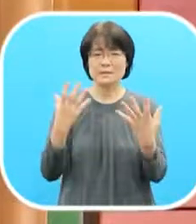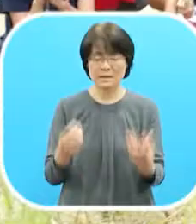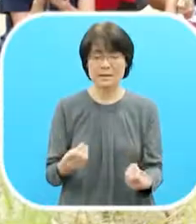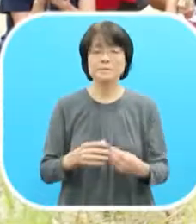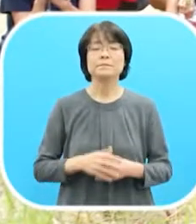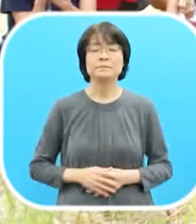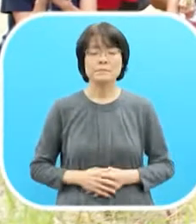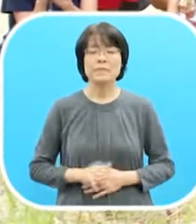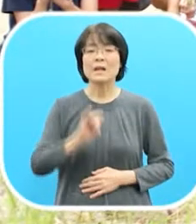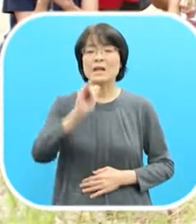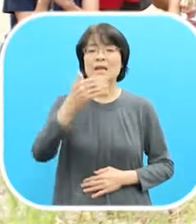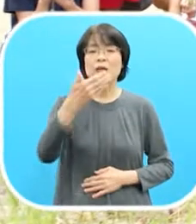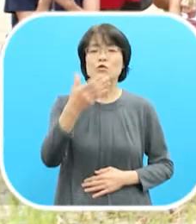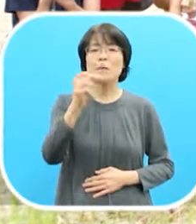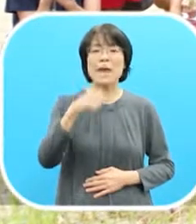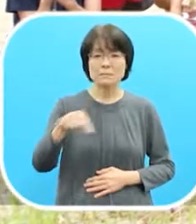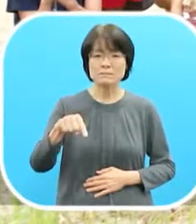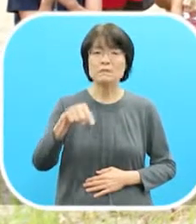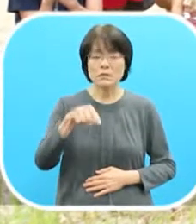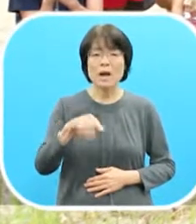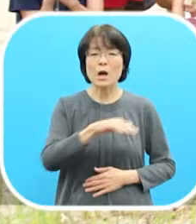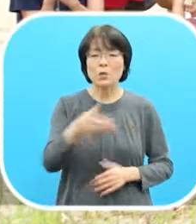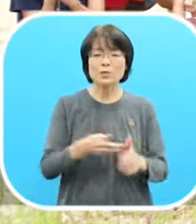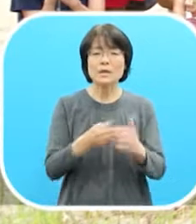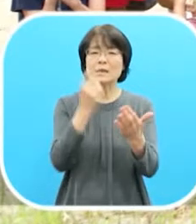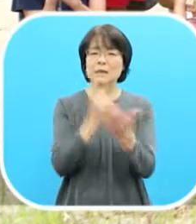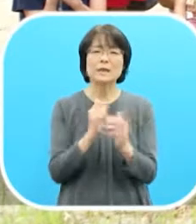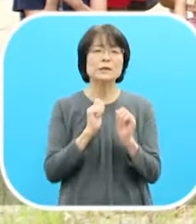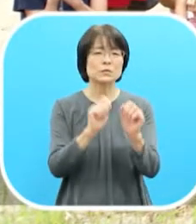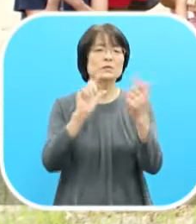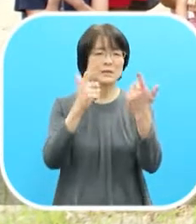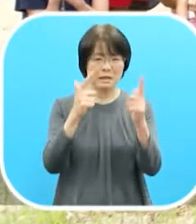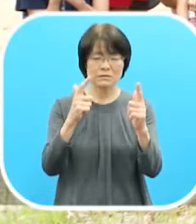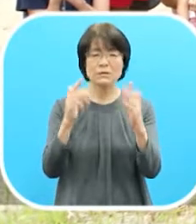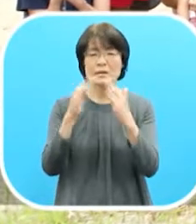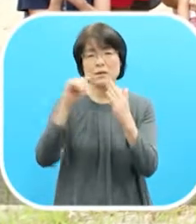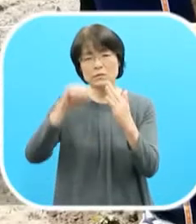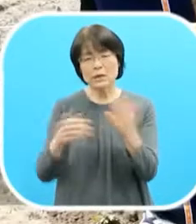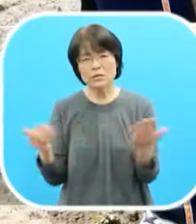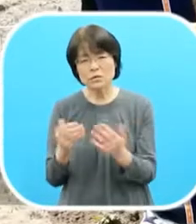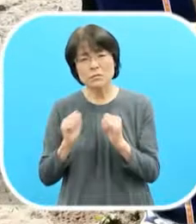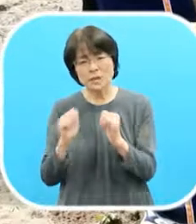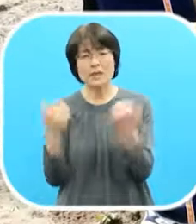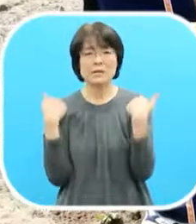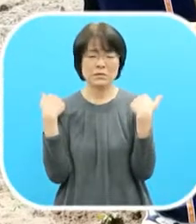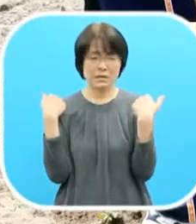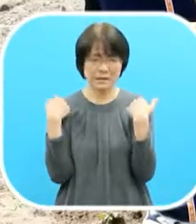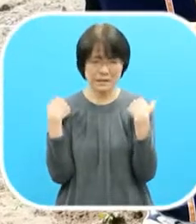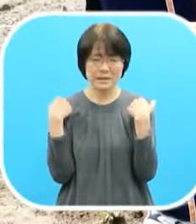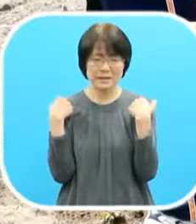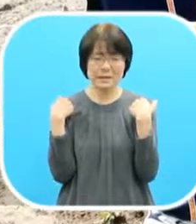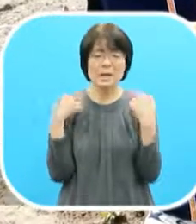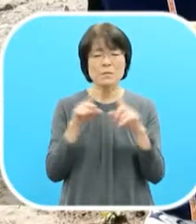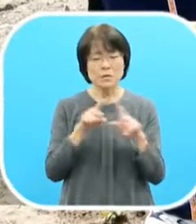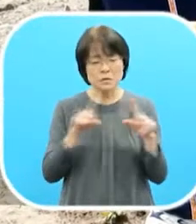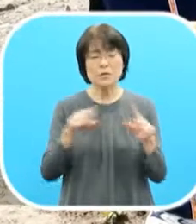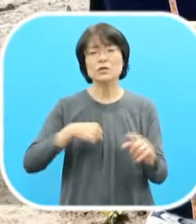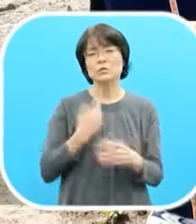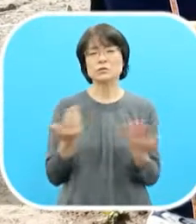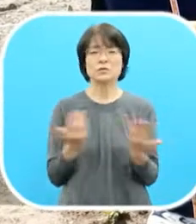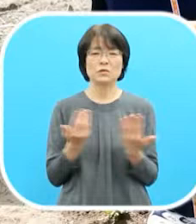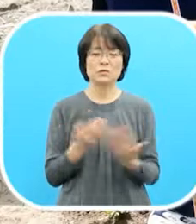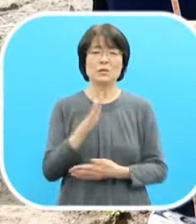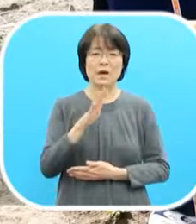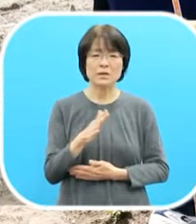。イクメンっていうのは子育てだけじゃなくて、家事もしっかりやらなければいけないですし、あともちろん仕事もあります